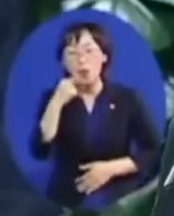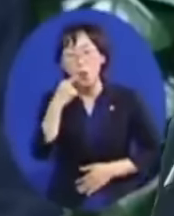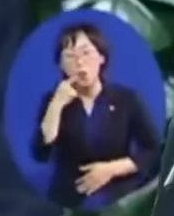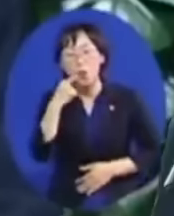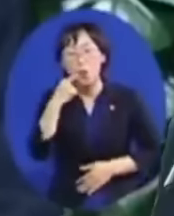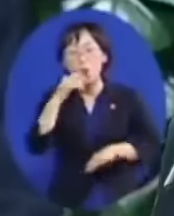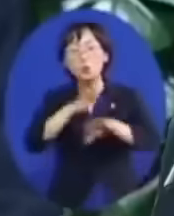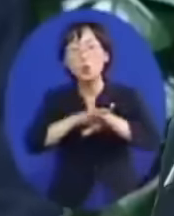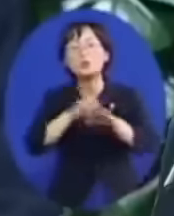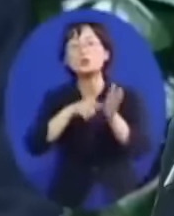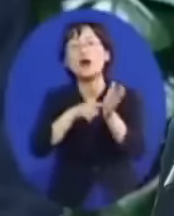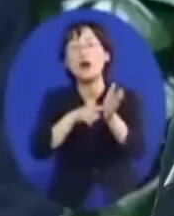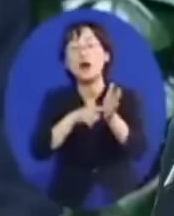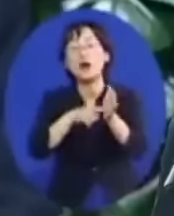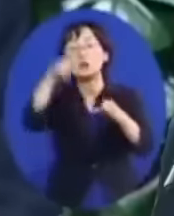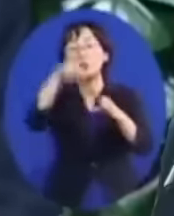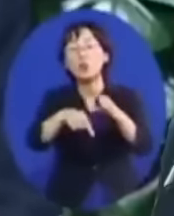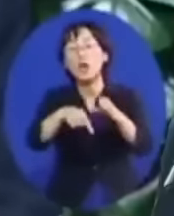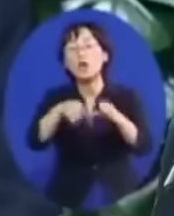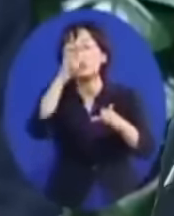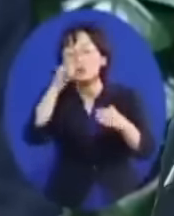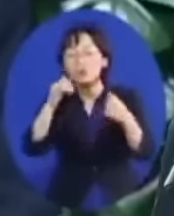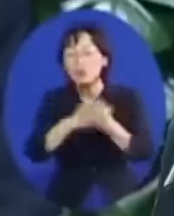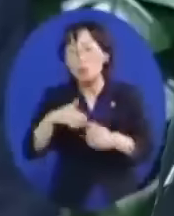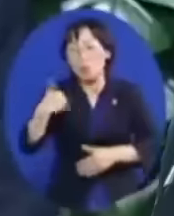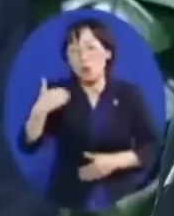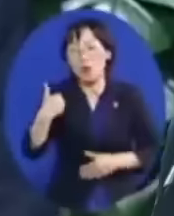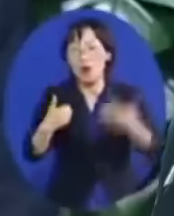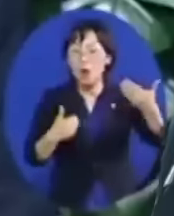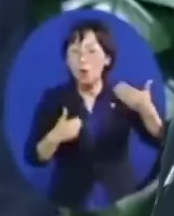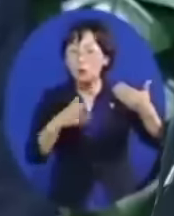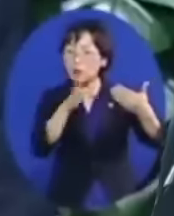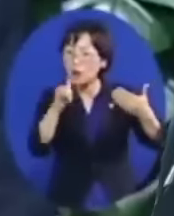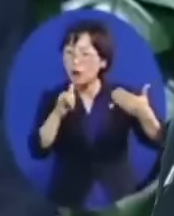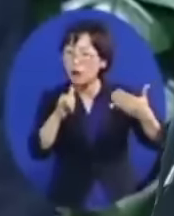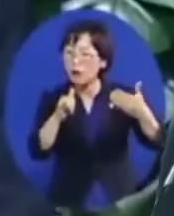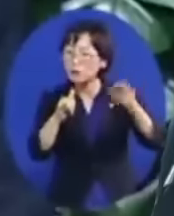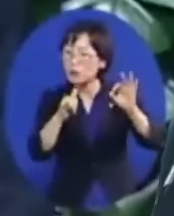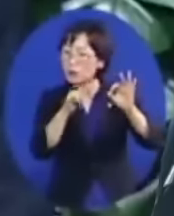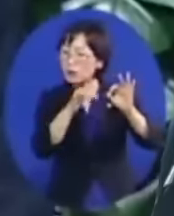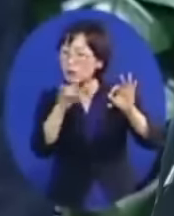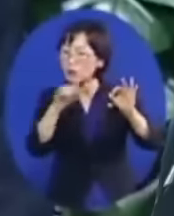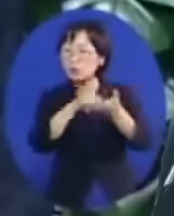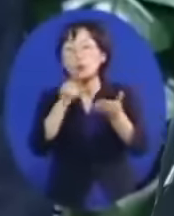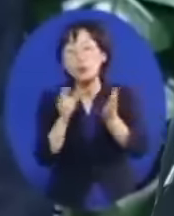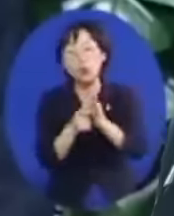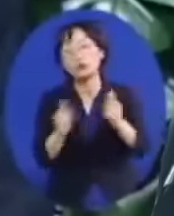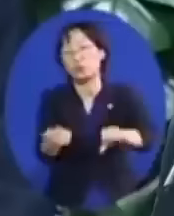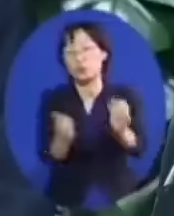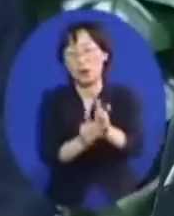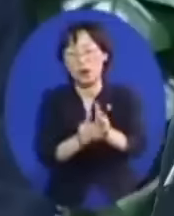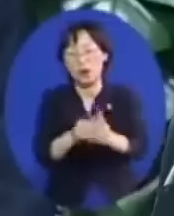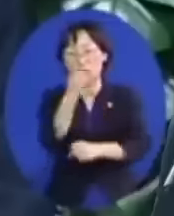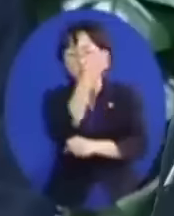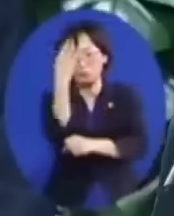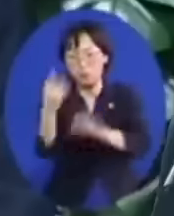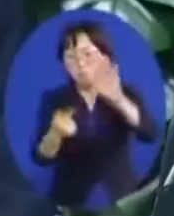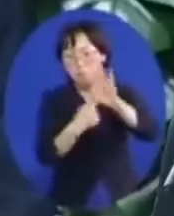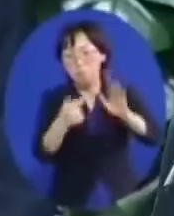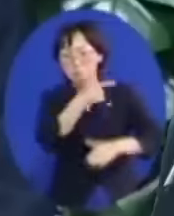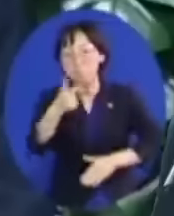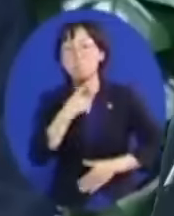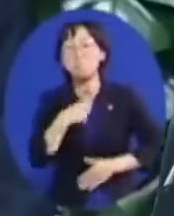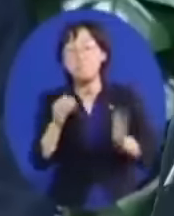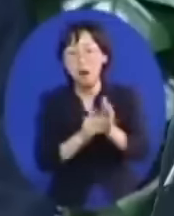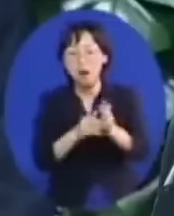농약이 들어있었어요. 그때 아홉 명인강이 열 명인강이 죽었습니다. 시문에도 크게 났죠. 우리 둘째도